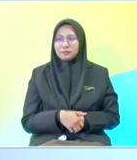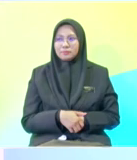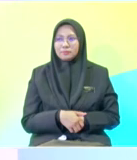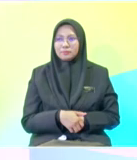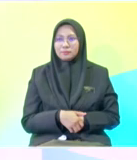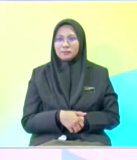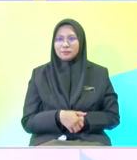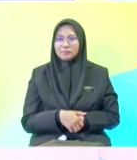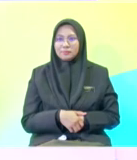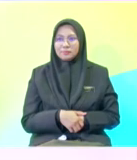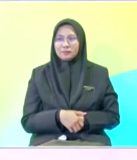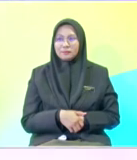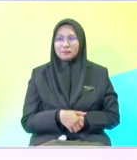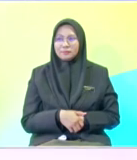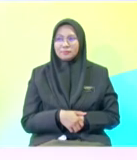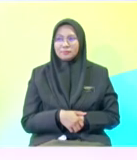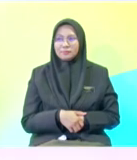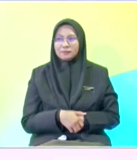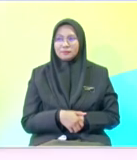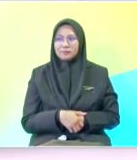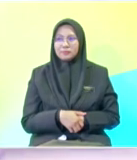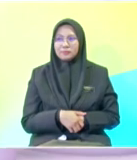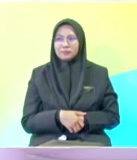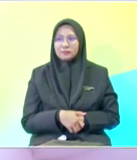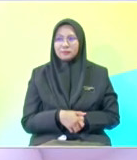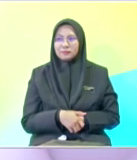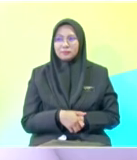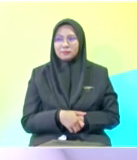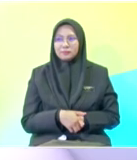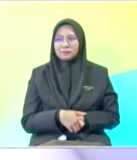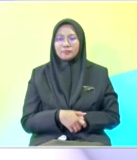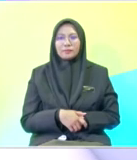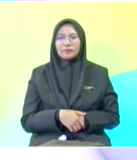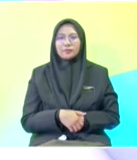tepat sekali bacaan yang keempatlah yang keempat